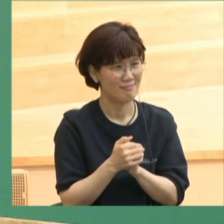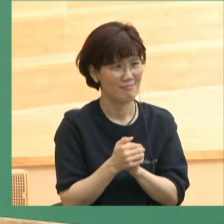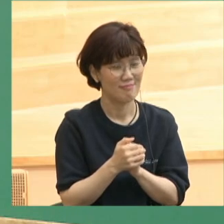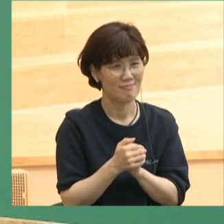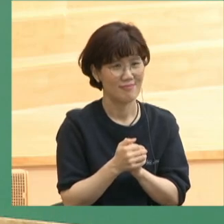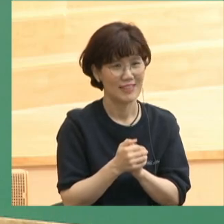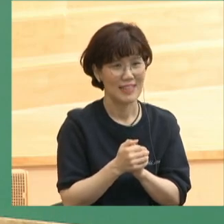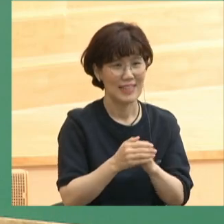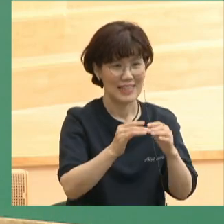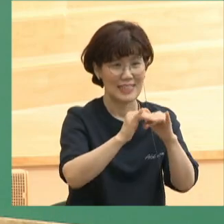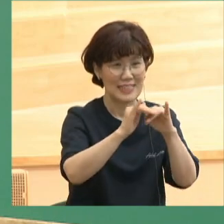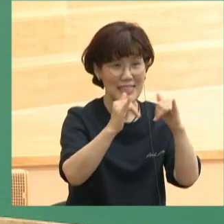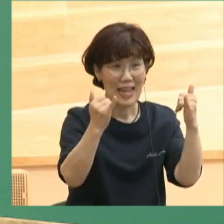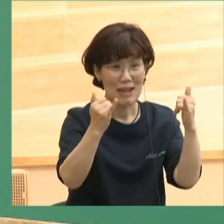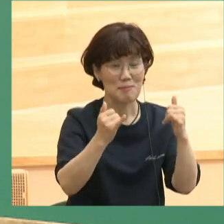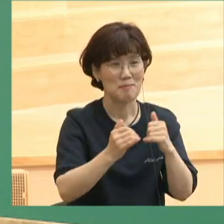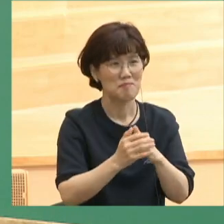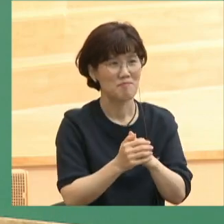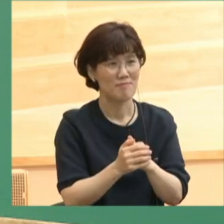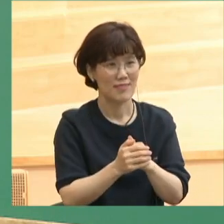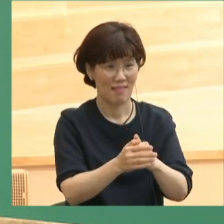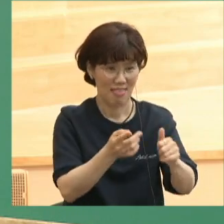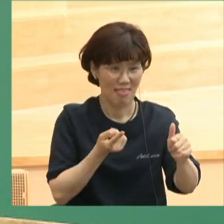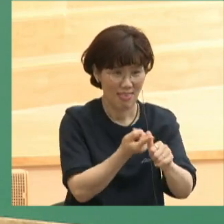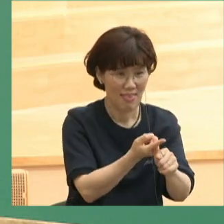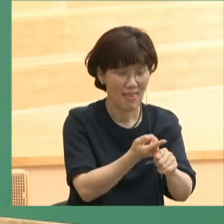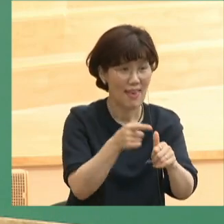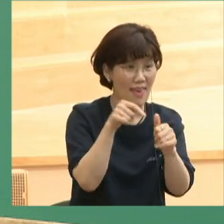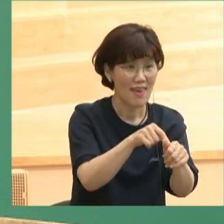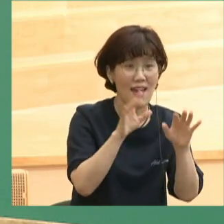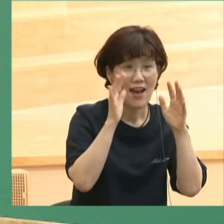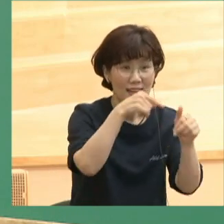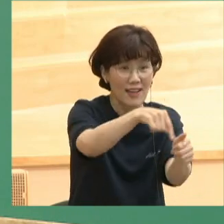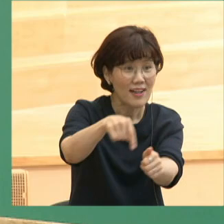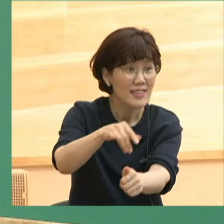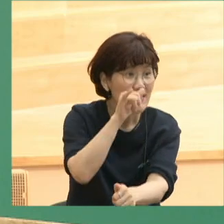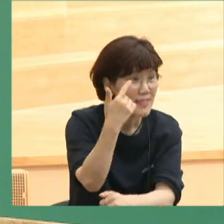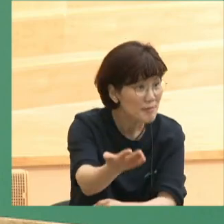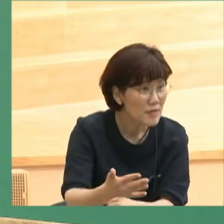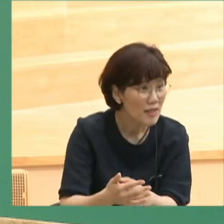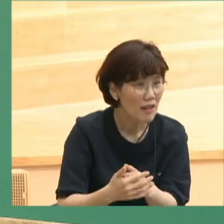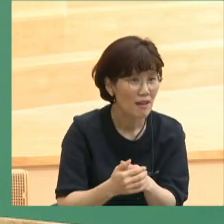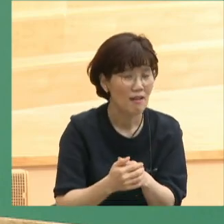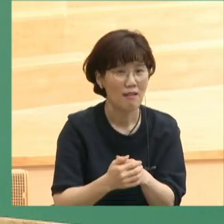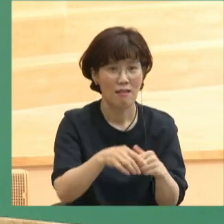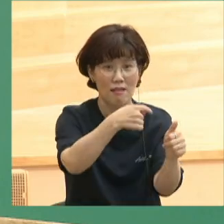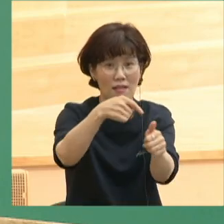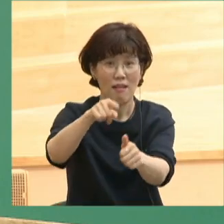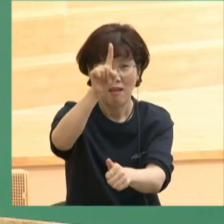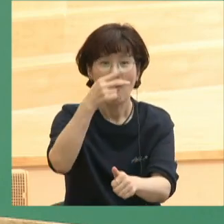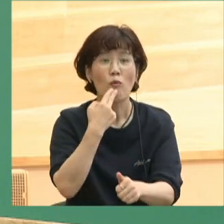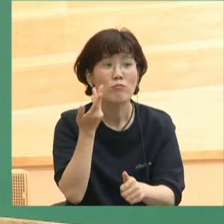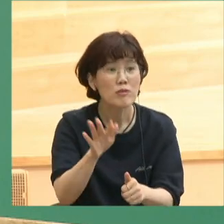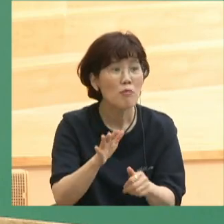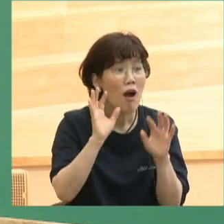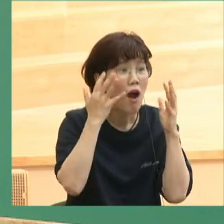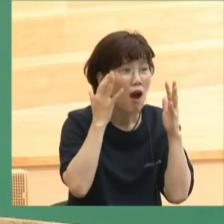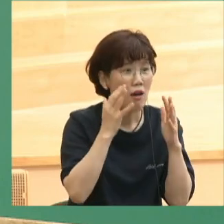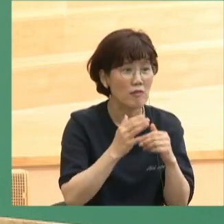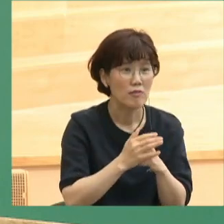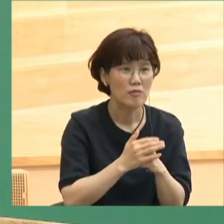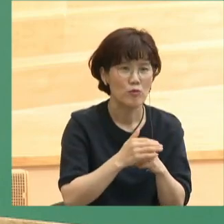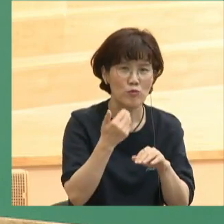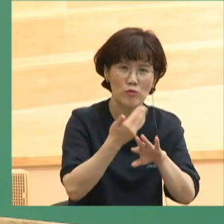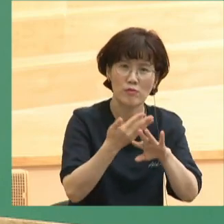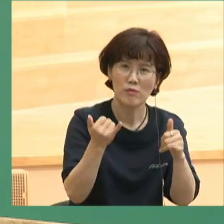한 번도 사람들을 향해서 살인하라라고 아이들에게 가르친 적이 없어요. 그런데 아무도 안 가르쳐줬는데 우리 아이들은 누군가를